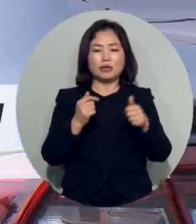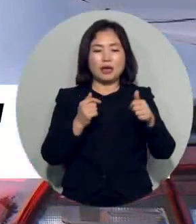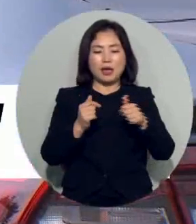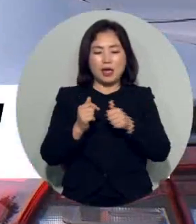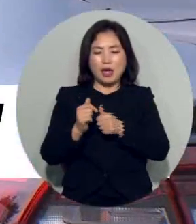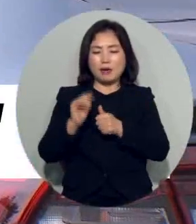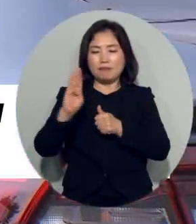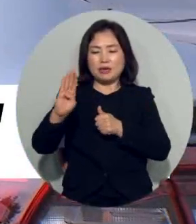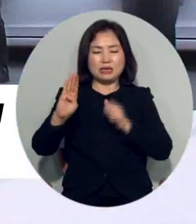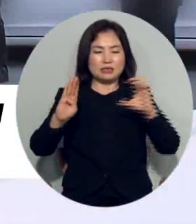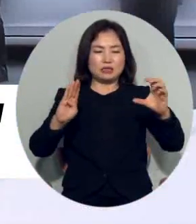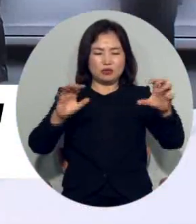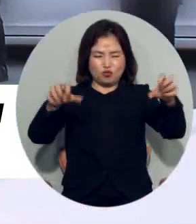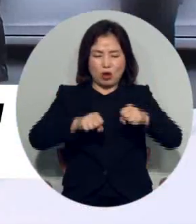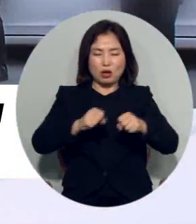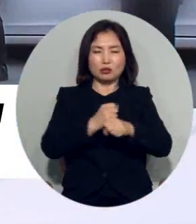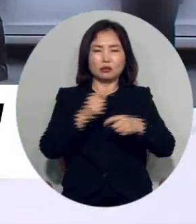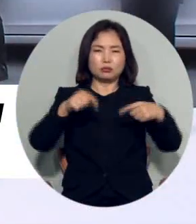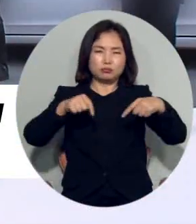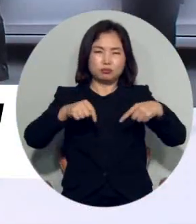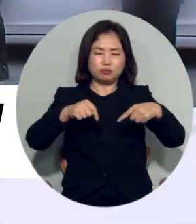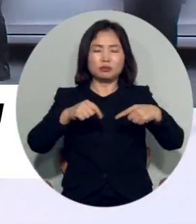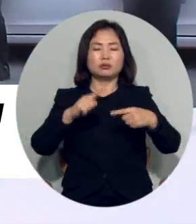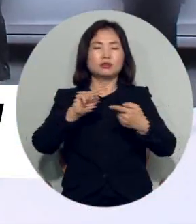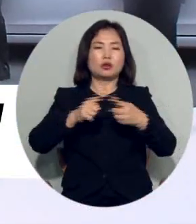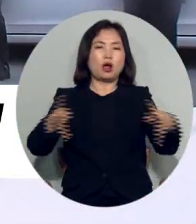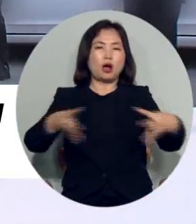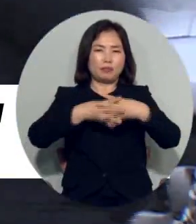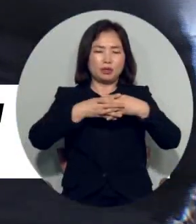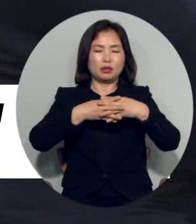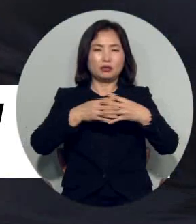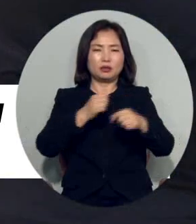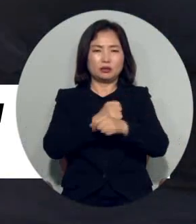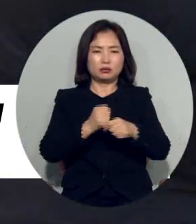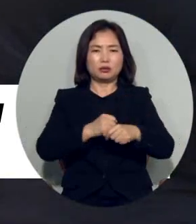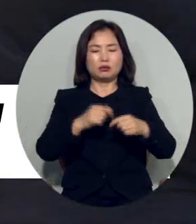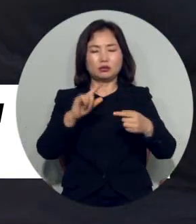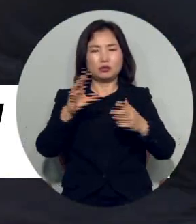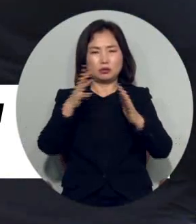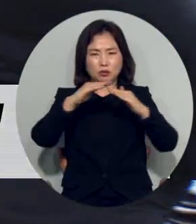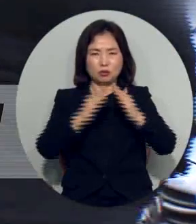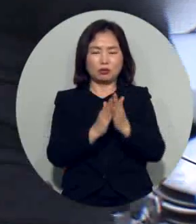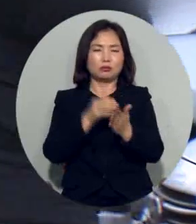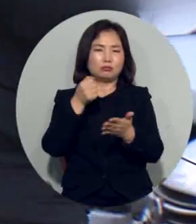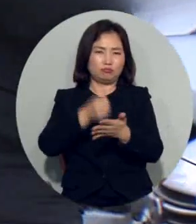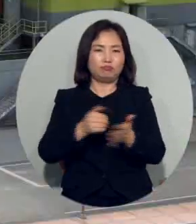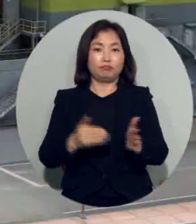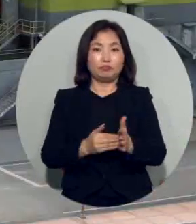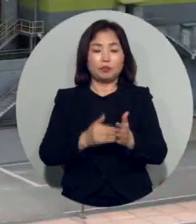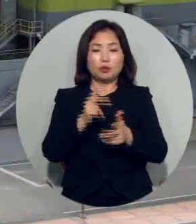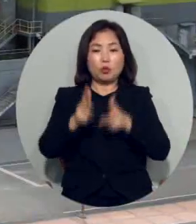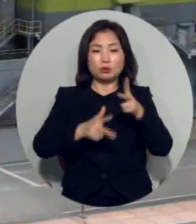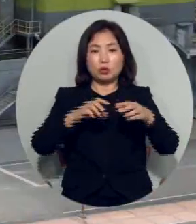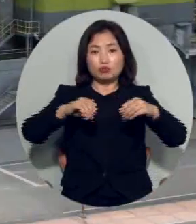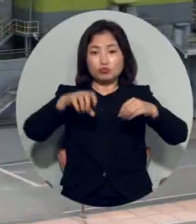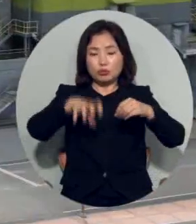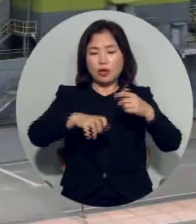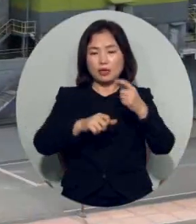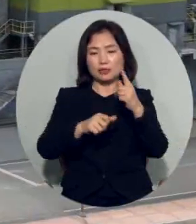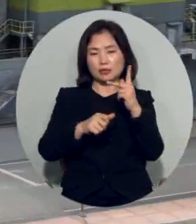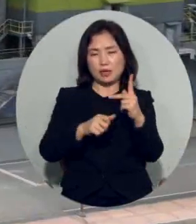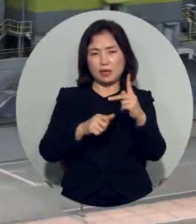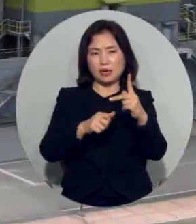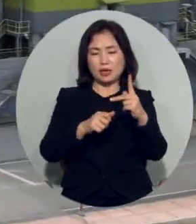대면을 했고 서로 협의하에 철골을 진행하기로 하면서 사태는 일단락 됐습니다 2 공장 부지는 sk